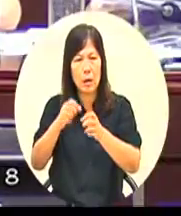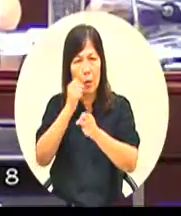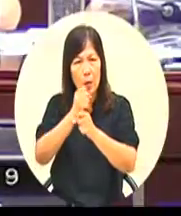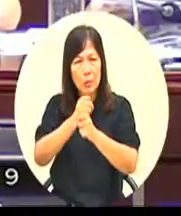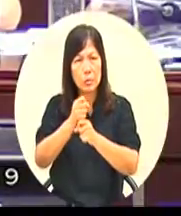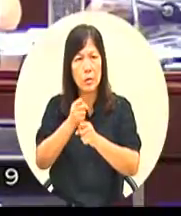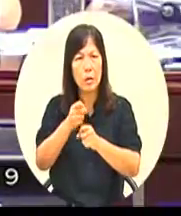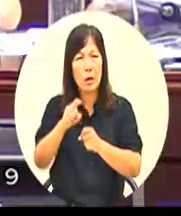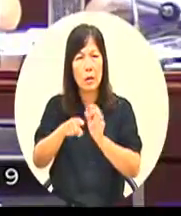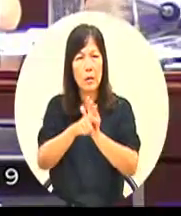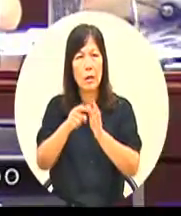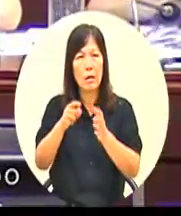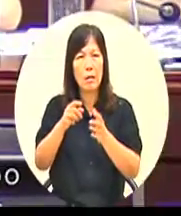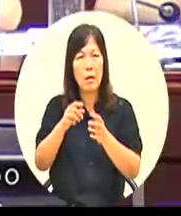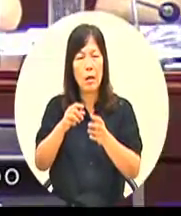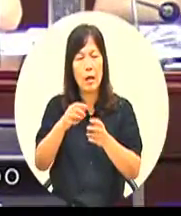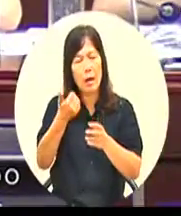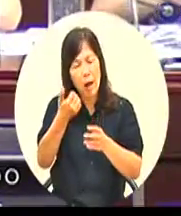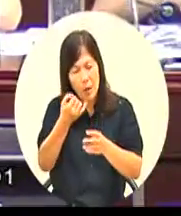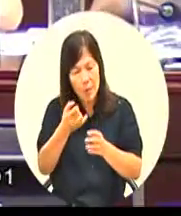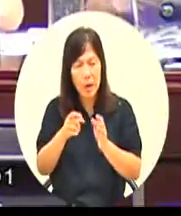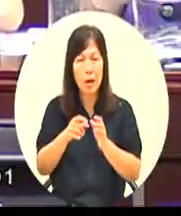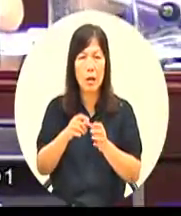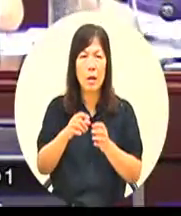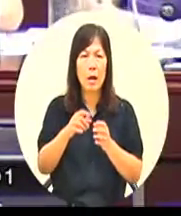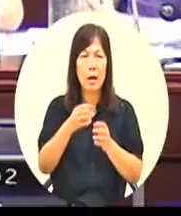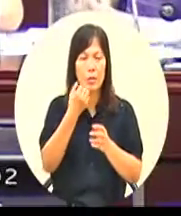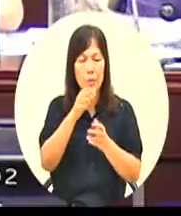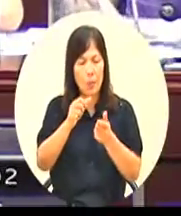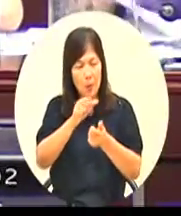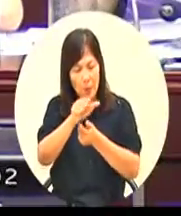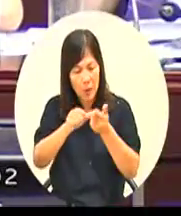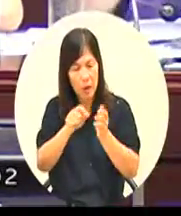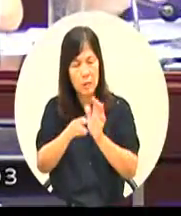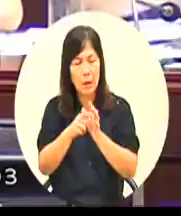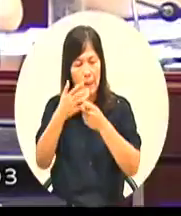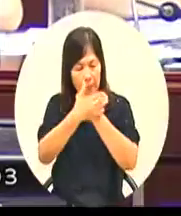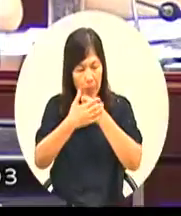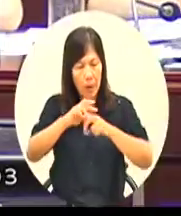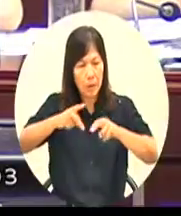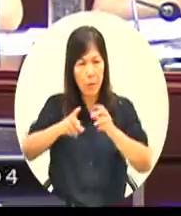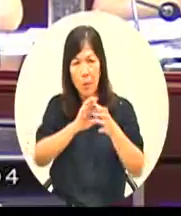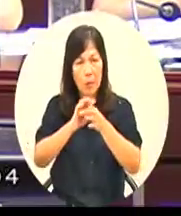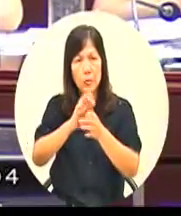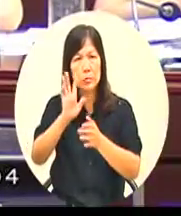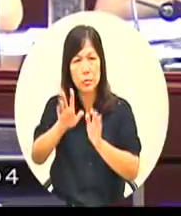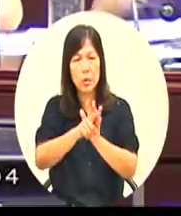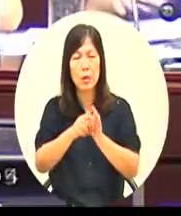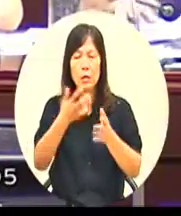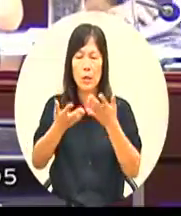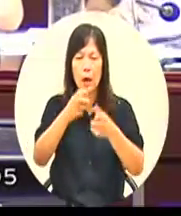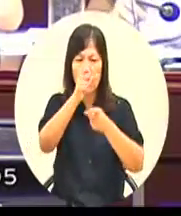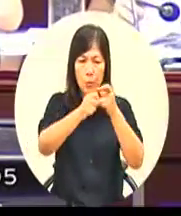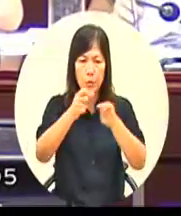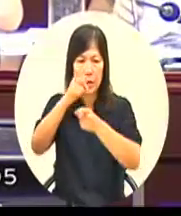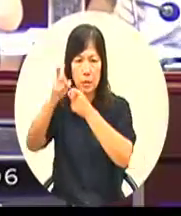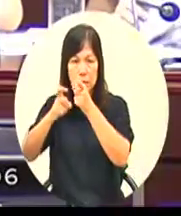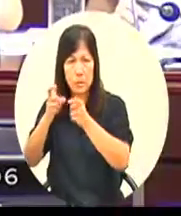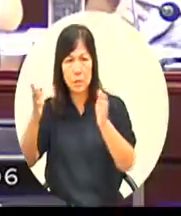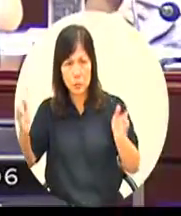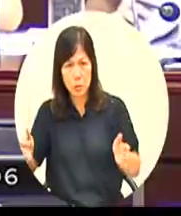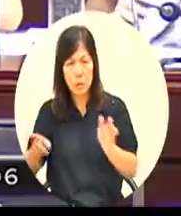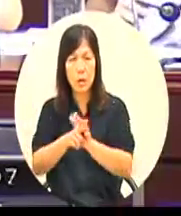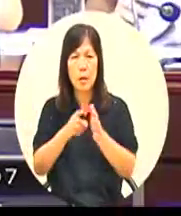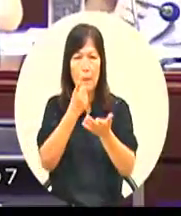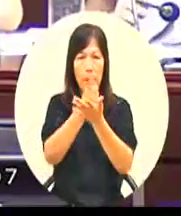与良好坏还有使用的维护有关哦。那目前看起来大概5到10年之间的 PU 跑道